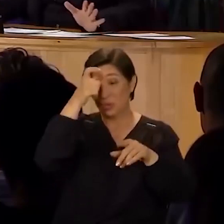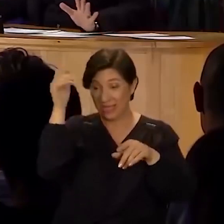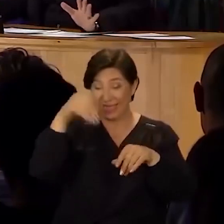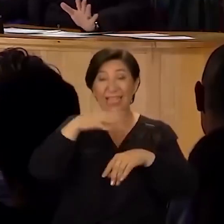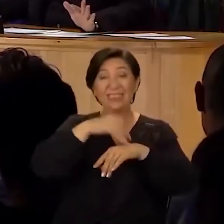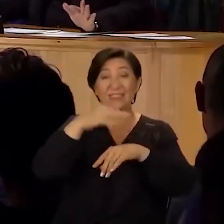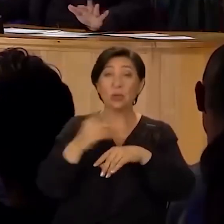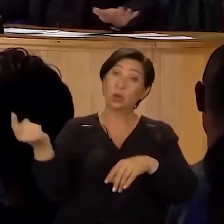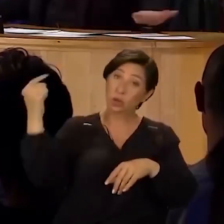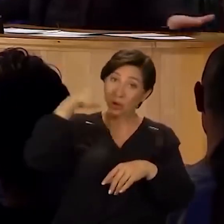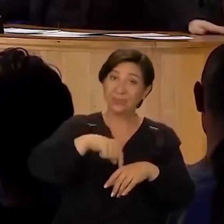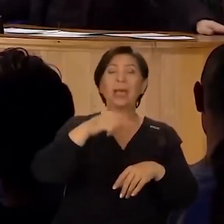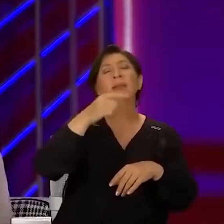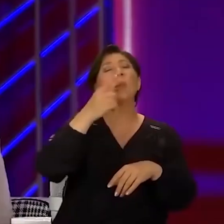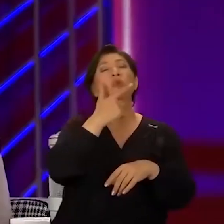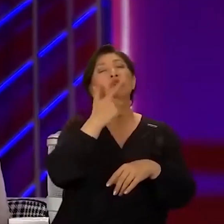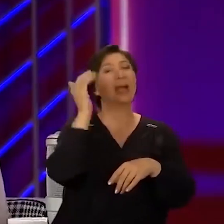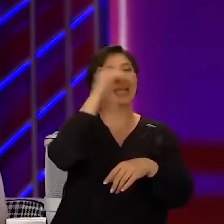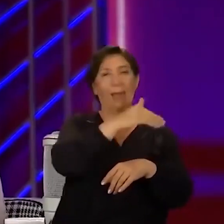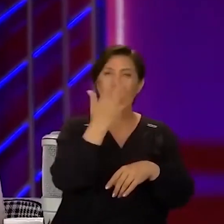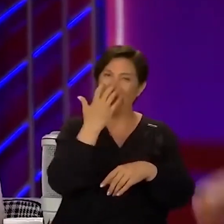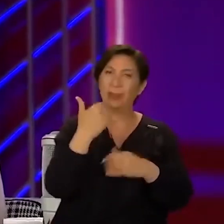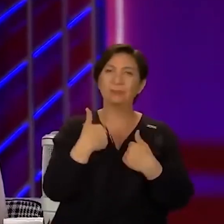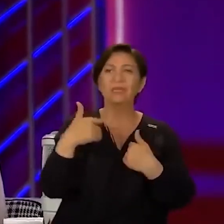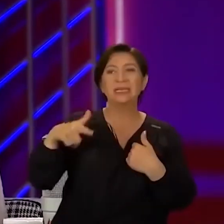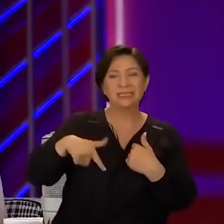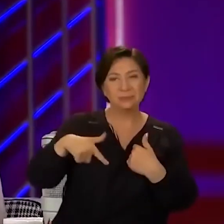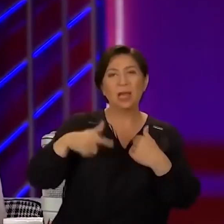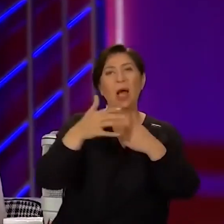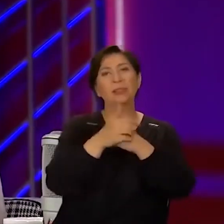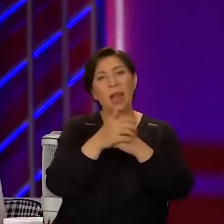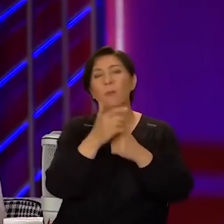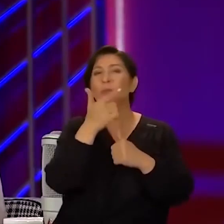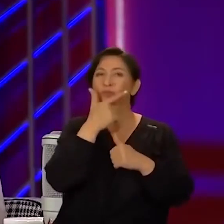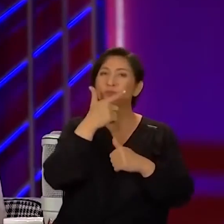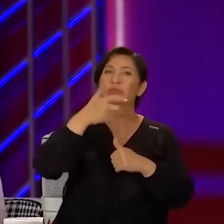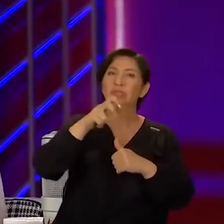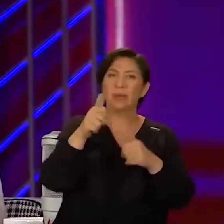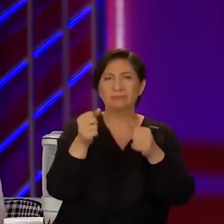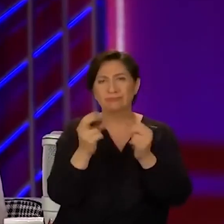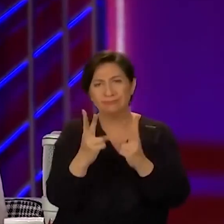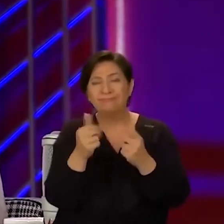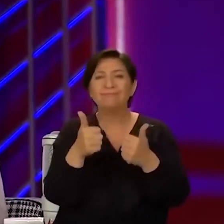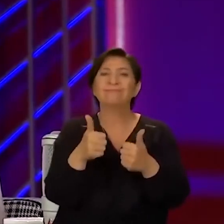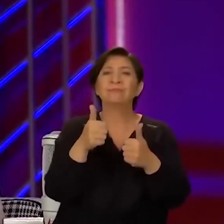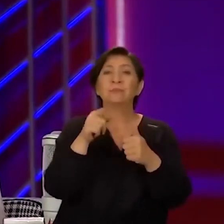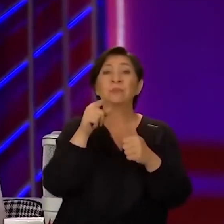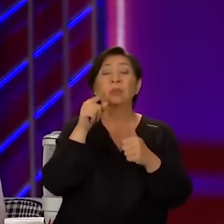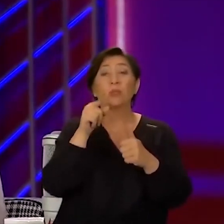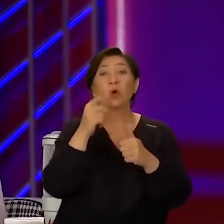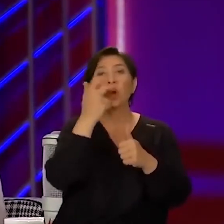gelirsen ya İsviçre'den döner Sen beklerim yani ondan sonra zaten İzmir Antalya Bodrum Çeşme okey Yani